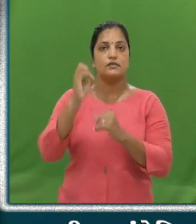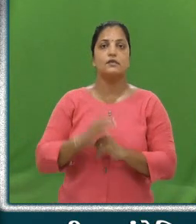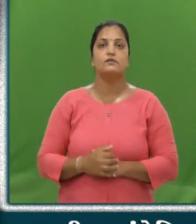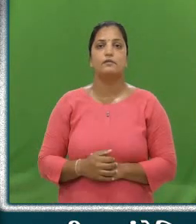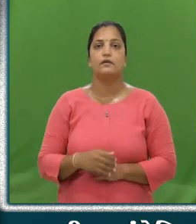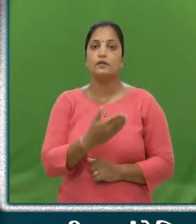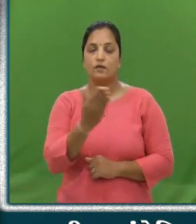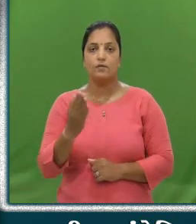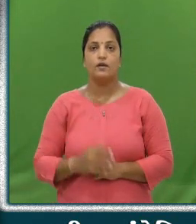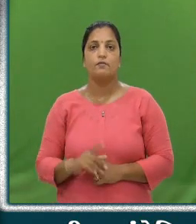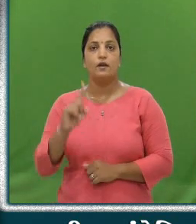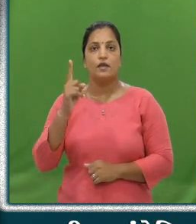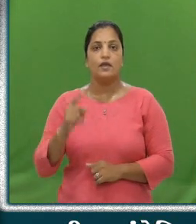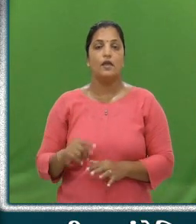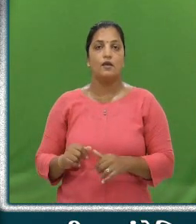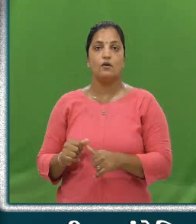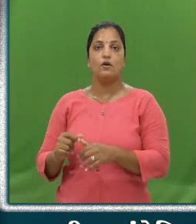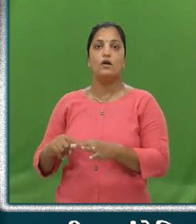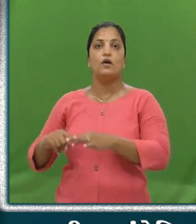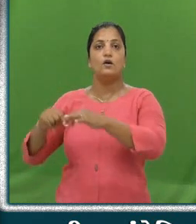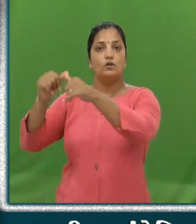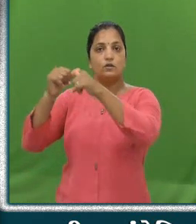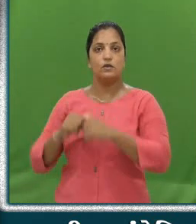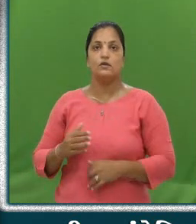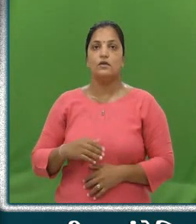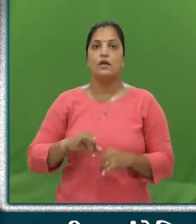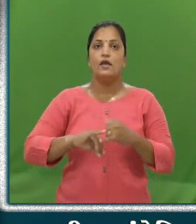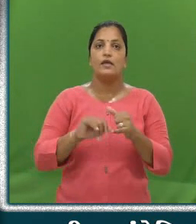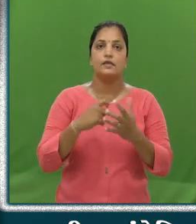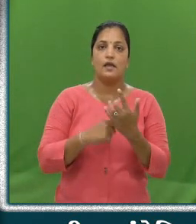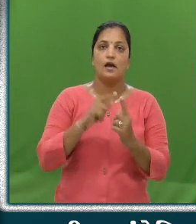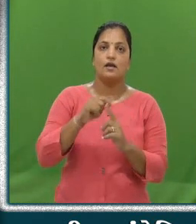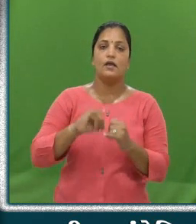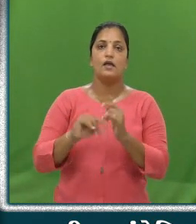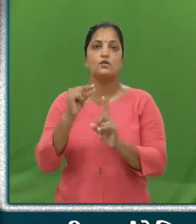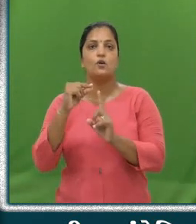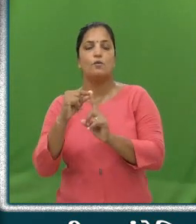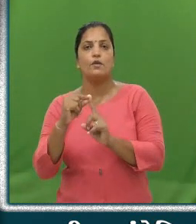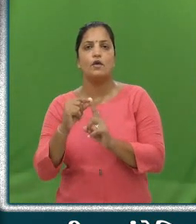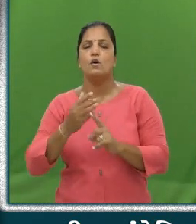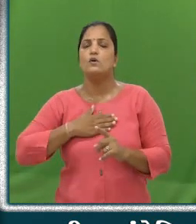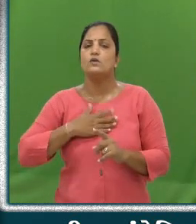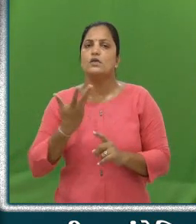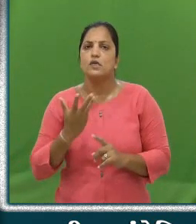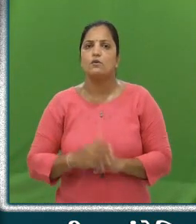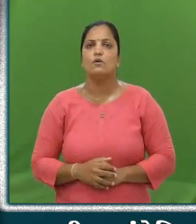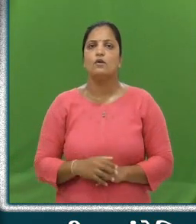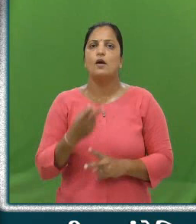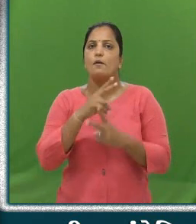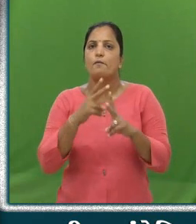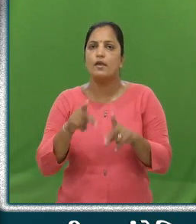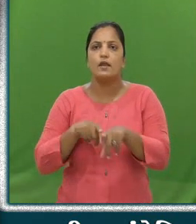તો તમારે મને ખાલી ઉદાહરણ આપવાના છે કે સરીસૃપ સજીવો જે છે એ સરીસૃપ સજીવોના